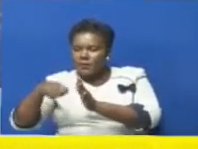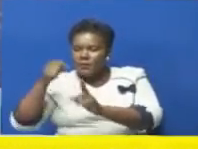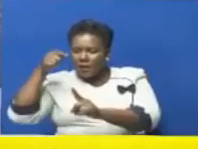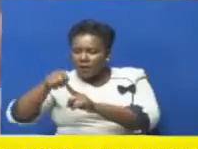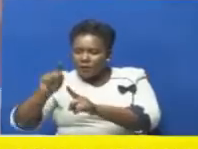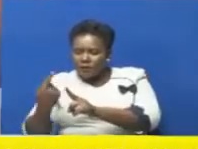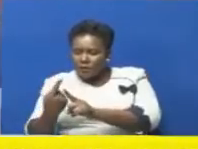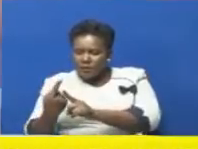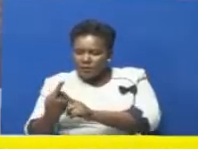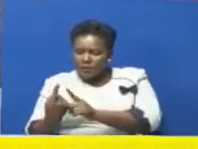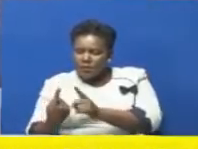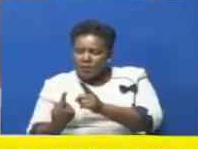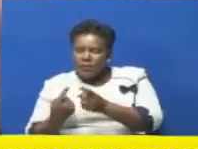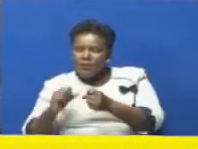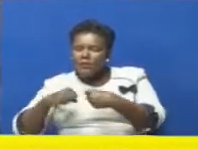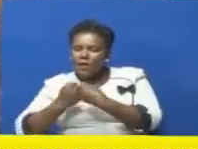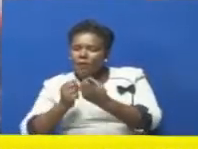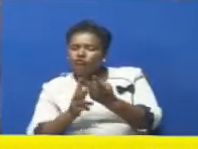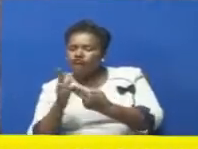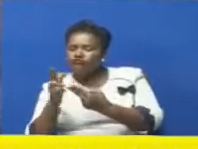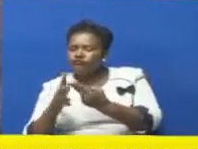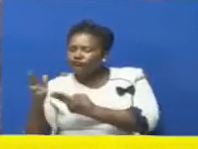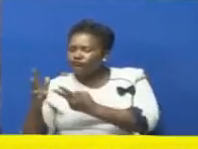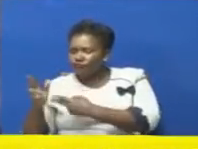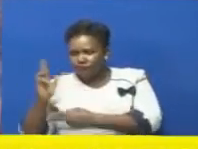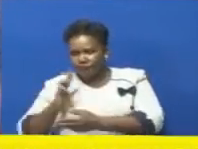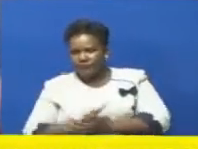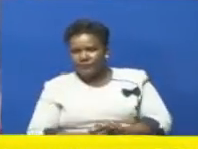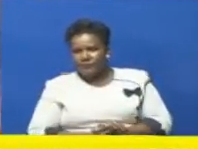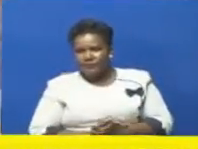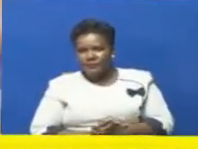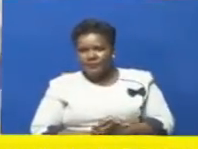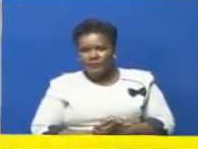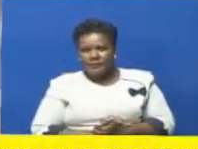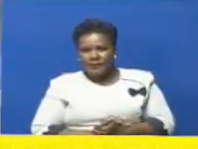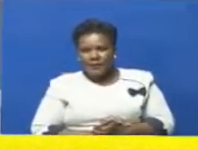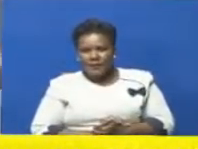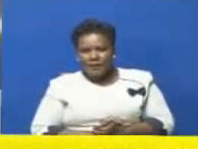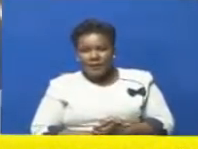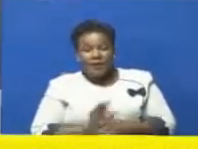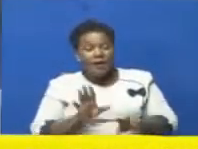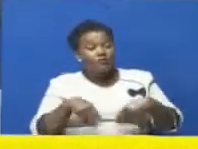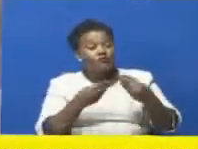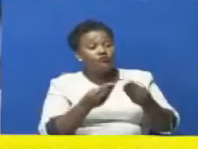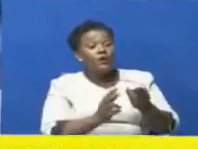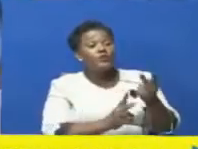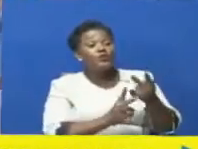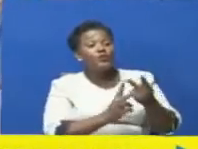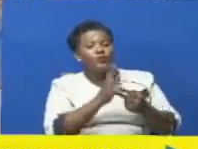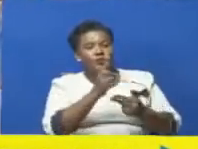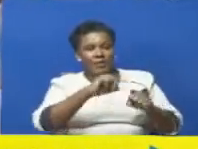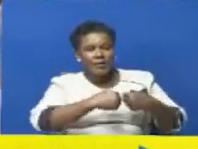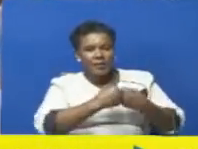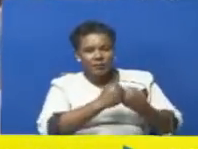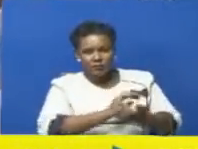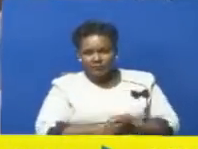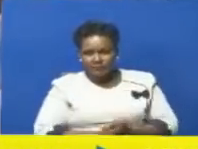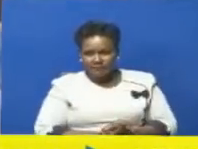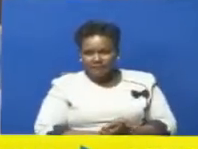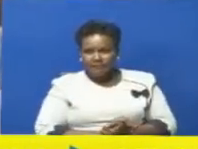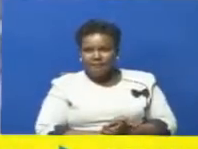jamii katika mazingira ambayo ni ya changamoto fulani na kupatia ufumbuzi kwa ile changamoto. Huu ni